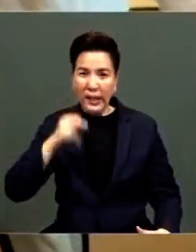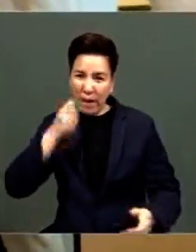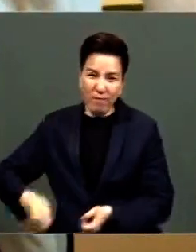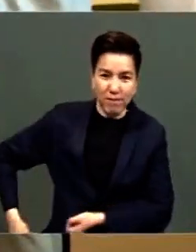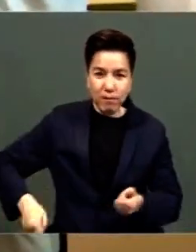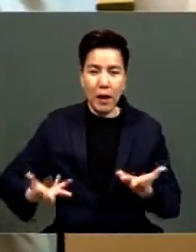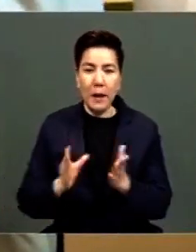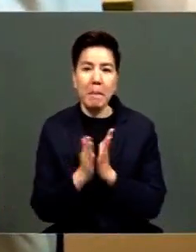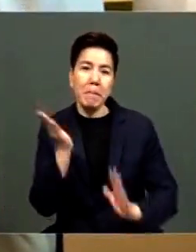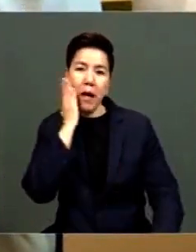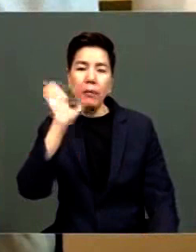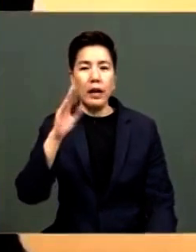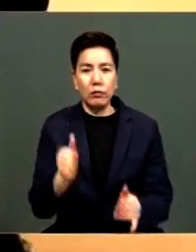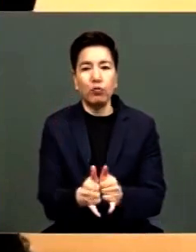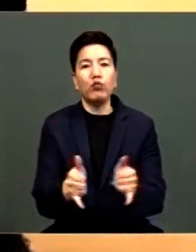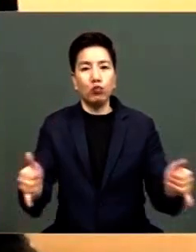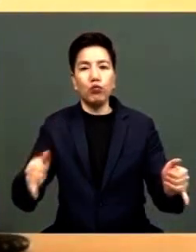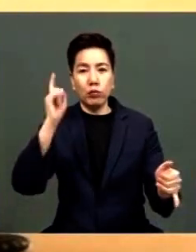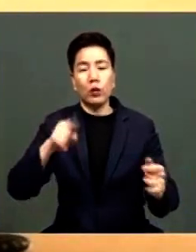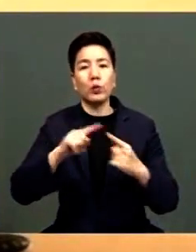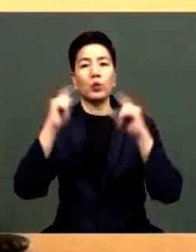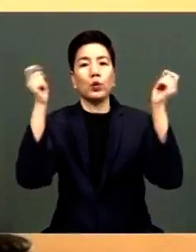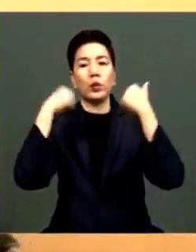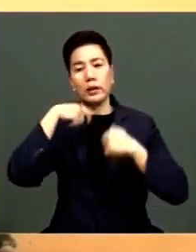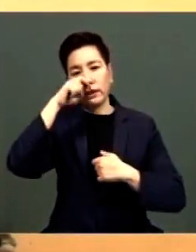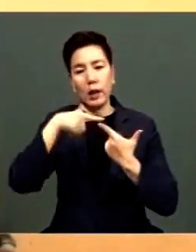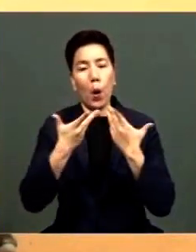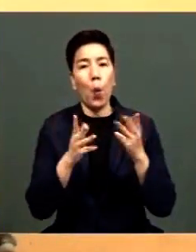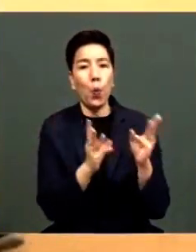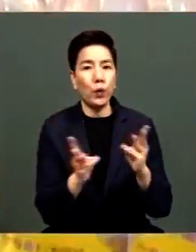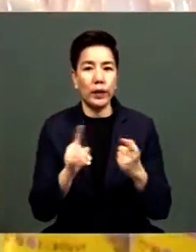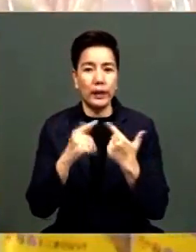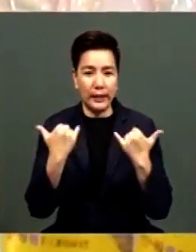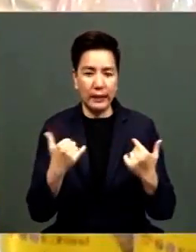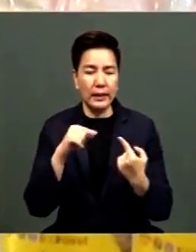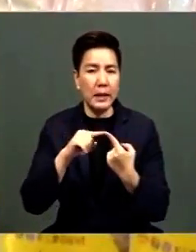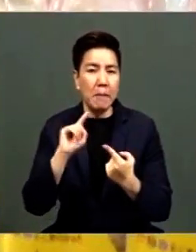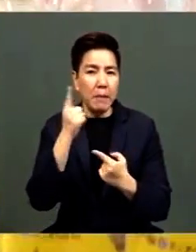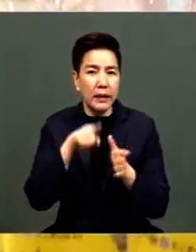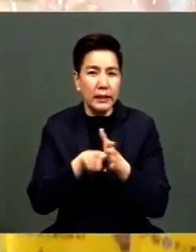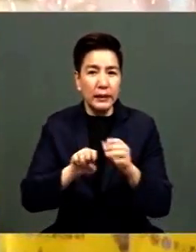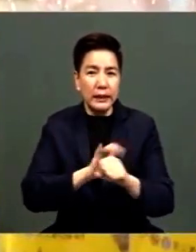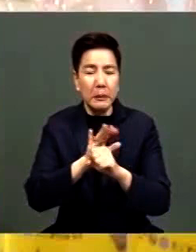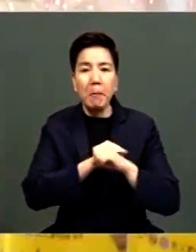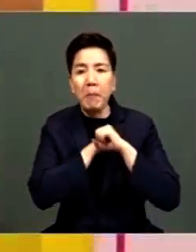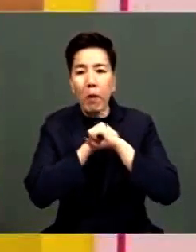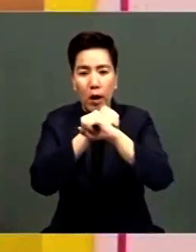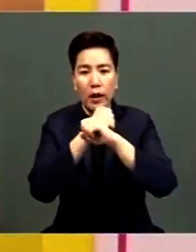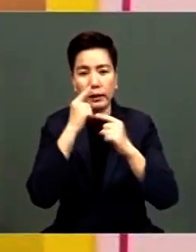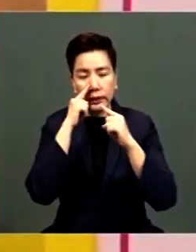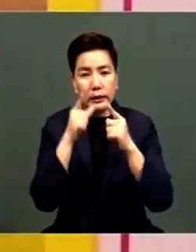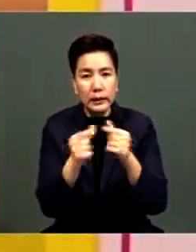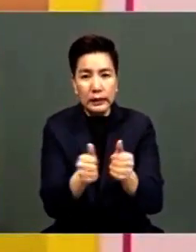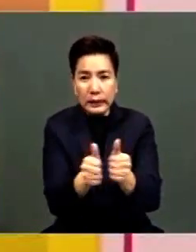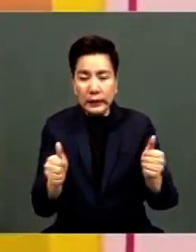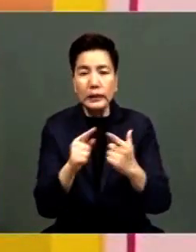ำไม่ปะแป้งเว้นระยะห่างฉลองสงกรานต์ภายใต้มาตรการควบคุมการแพร่ระบาดโควิด-19และเสริมสร้างความเป็นสิริมงคล